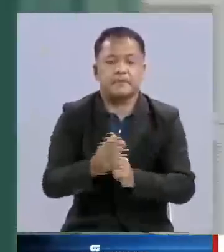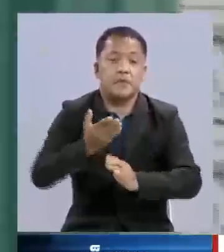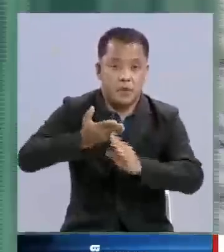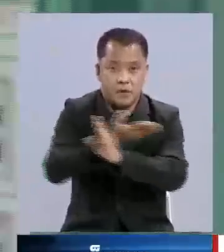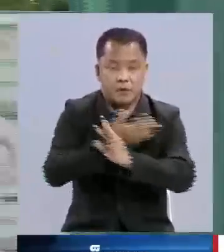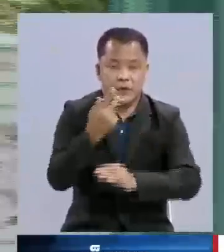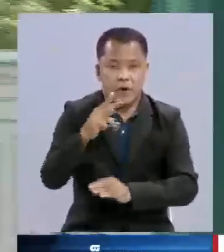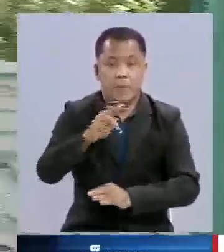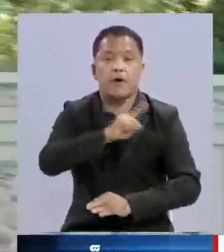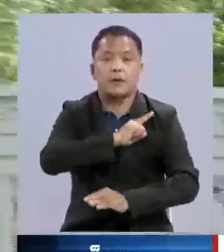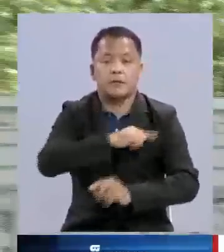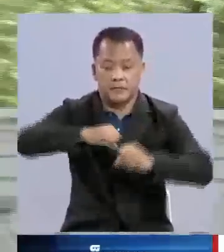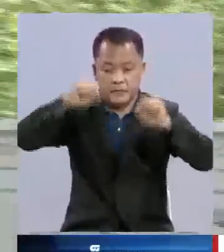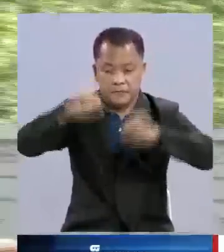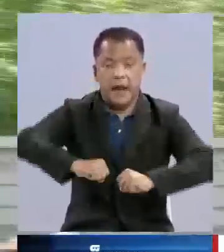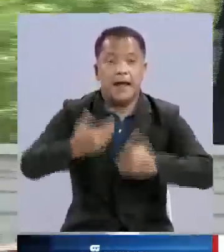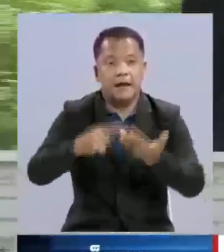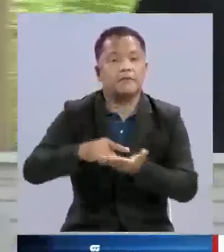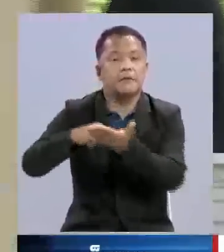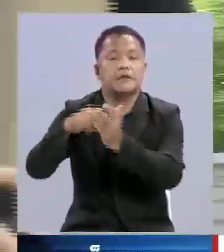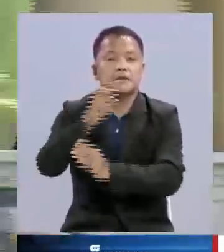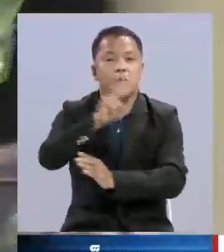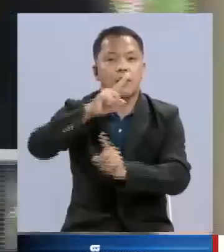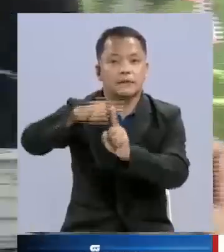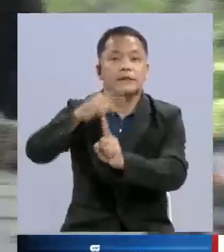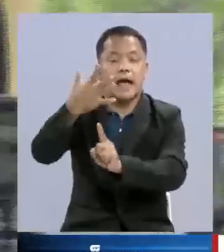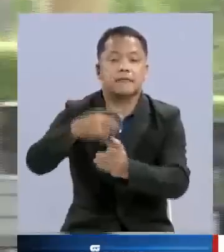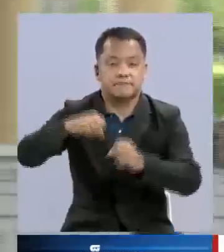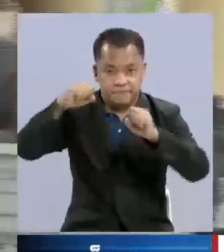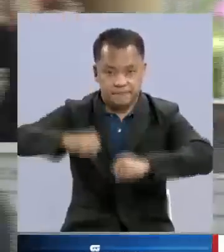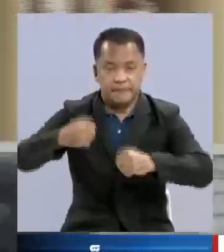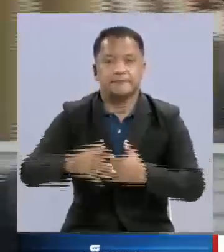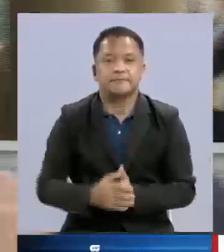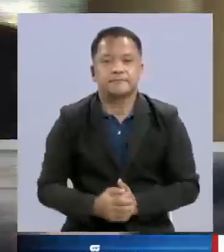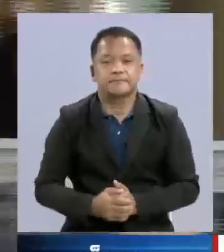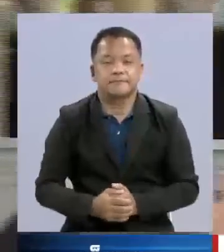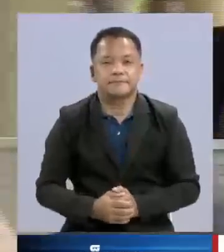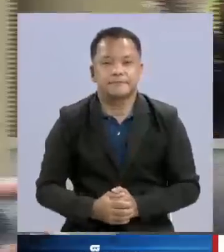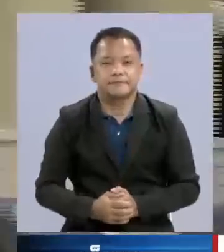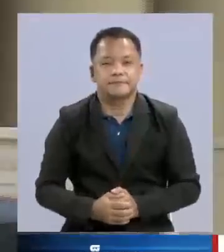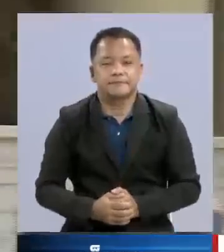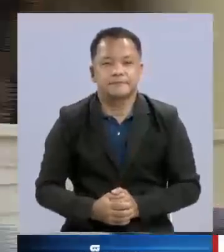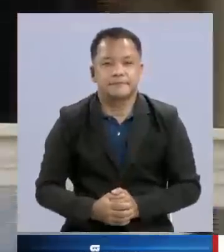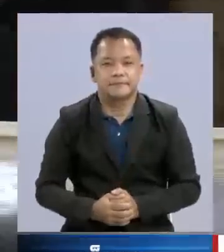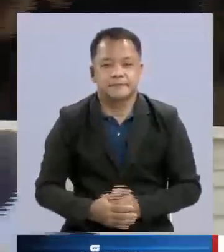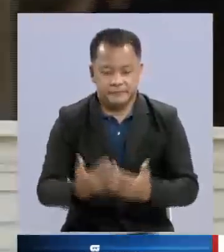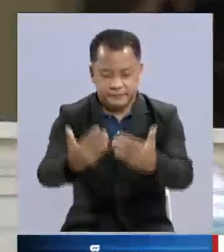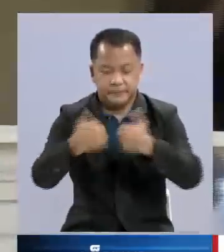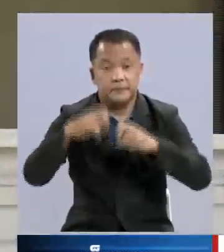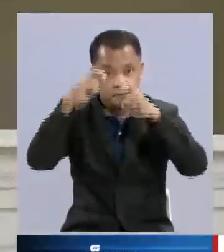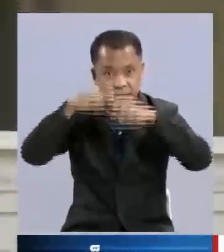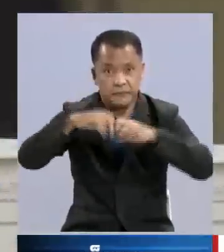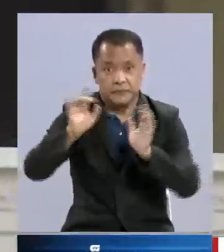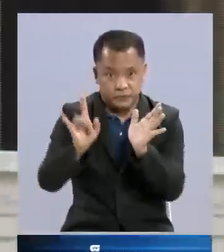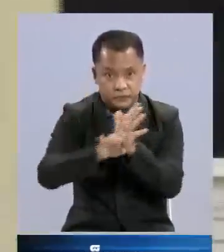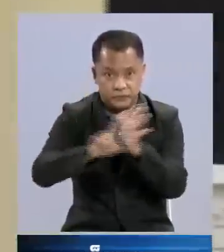านี้ครม.รักษาการก็อนุมัติเห็นชอบในเรื่องนี้ไปตั้งแต่วันที่2พฤษภาคมที่ผ่านมาครับ คราวนี้ไปวิเคราะห์ปิดท้ายคุณ